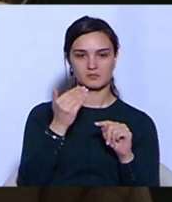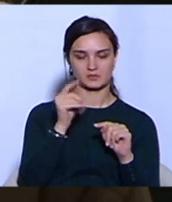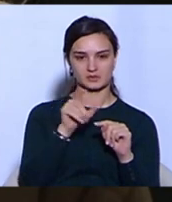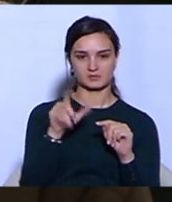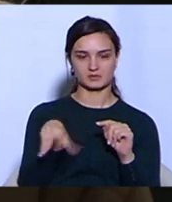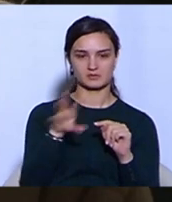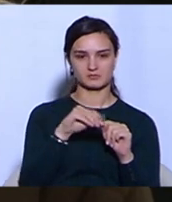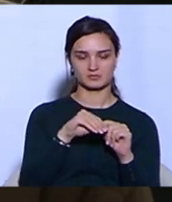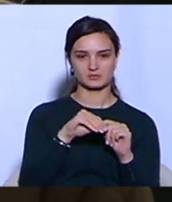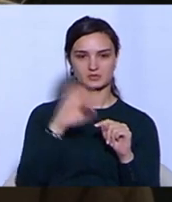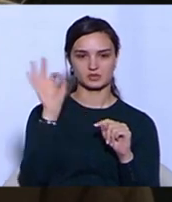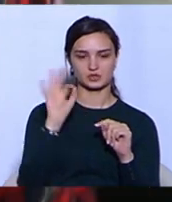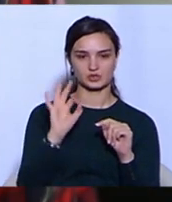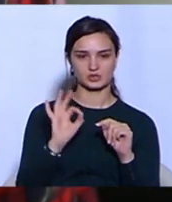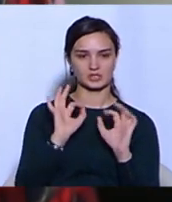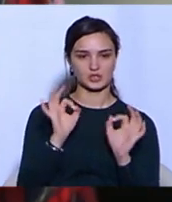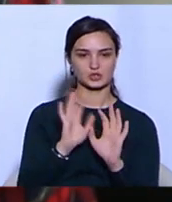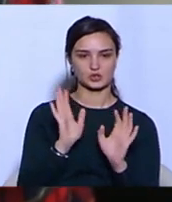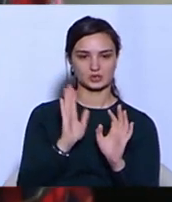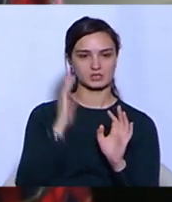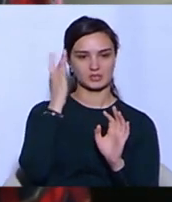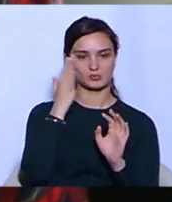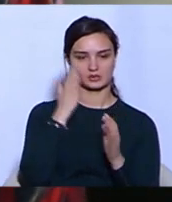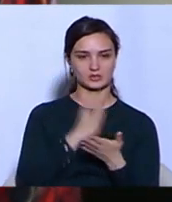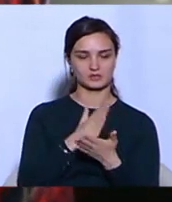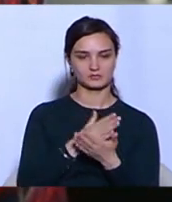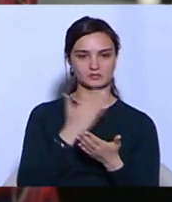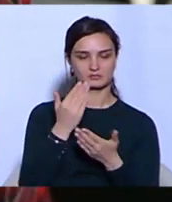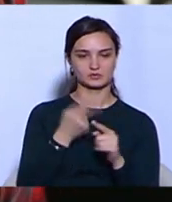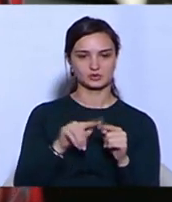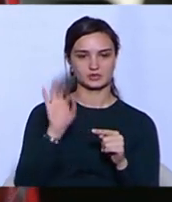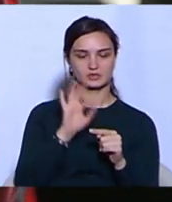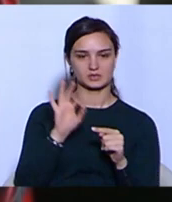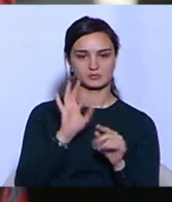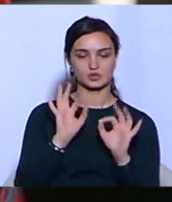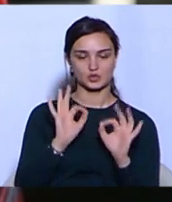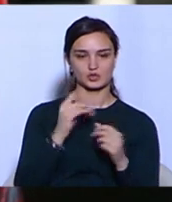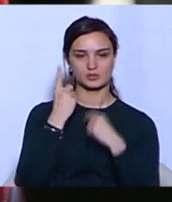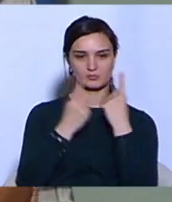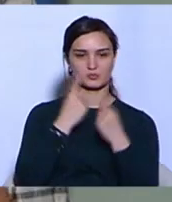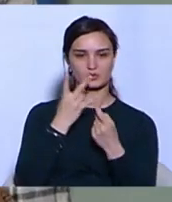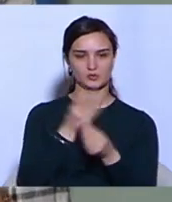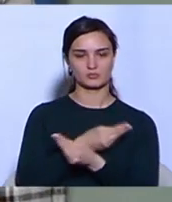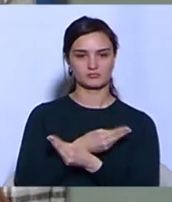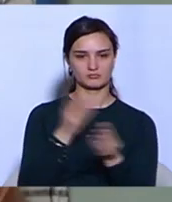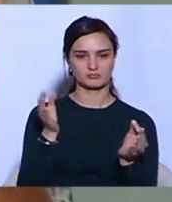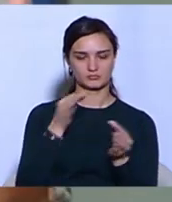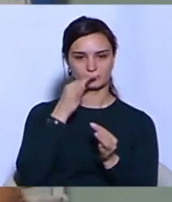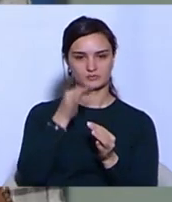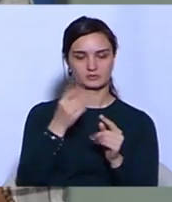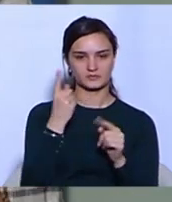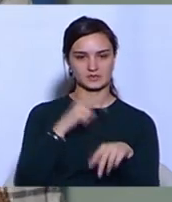მყოფ ადამიანებს ხშირად არასწორი წარმოდგენა ექმნებათ მის შესახებ. სწორი ინფორმაცია უნდა მივაწოდოთ პირველ